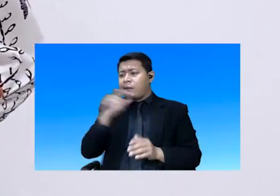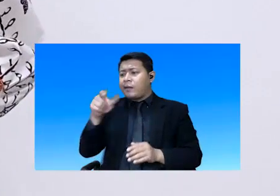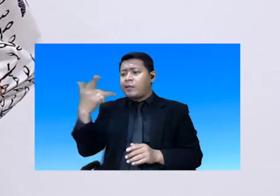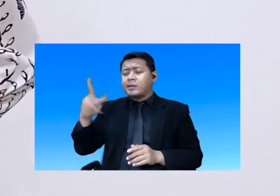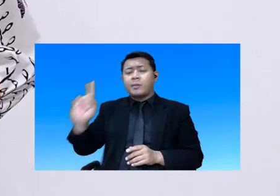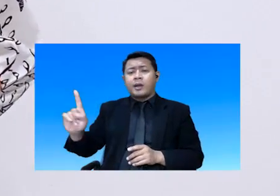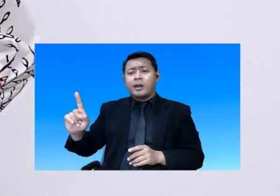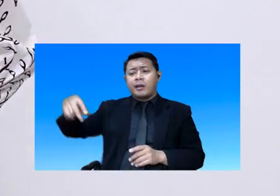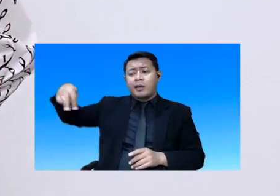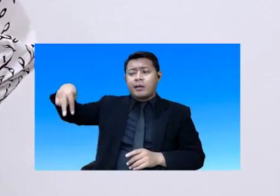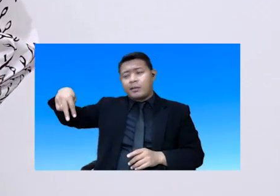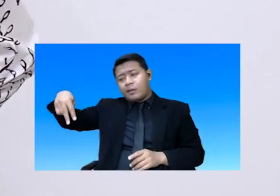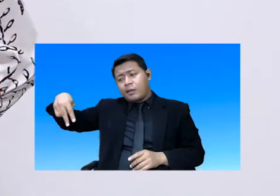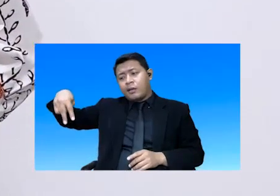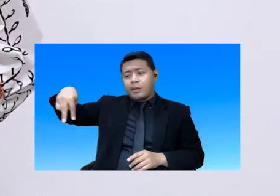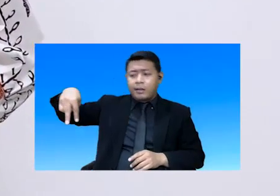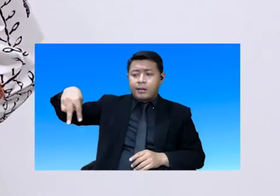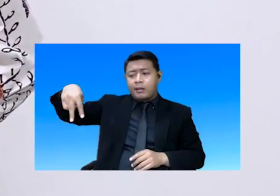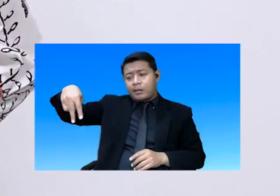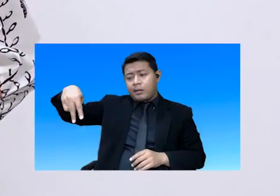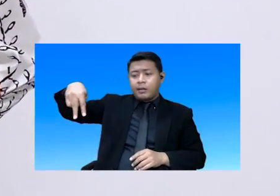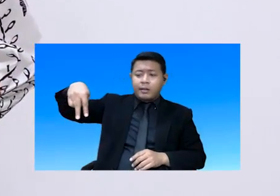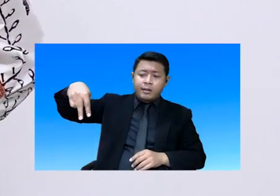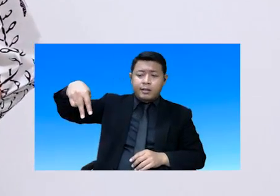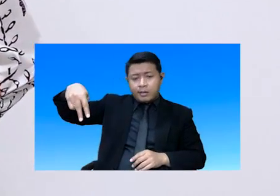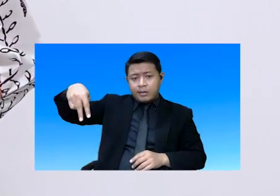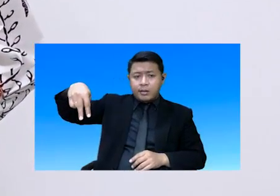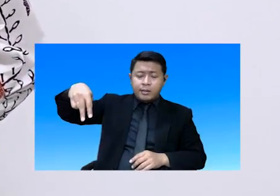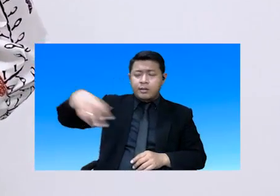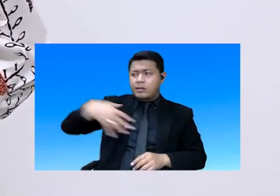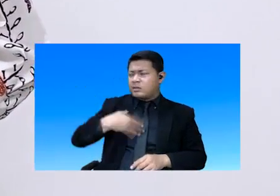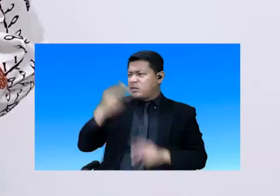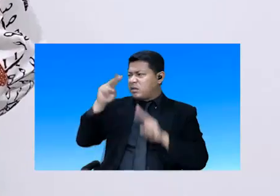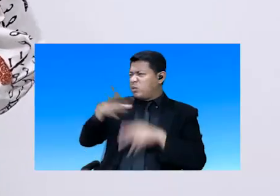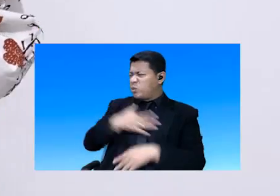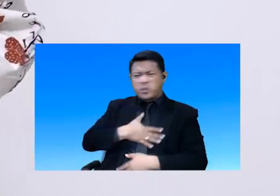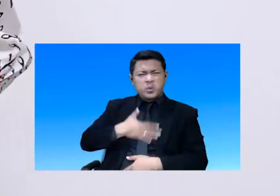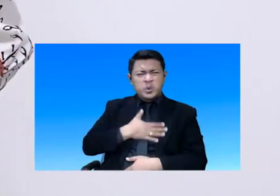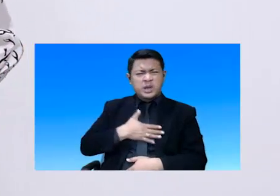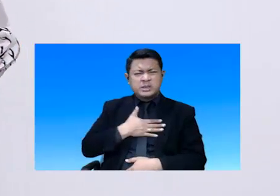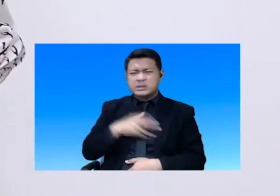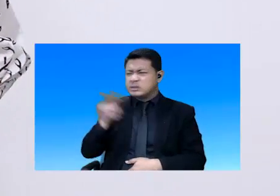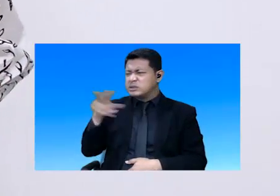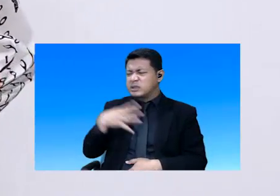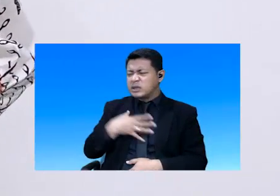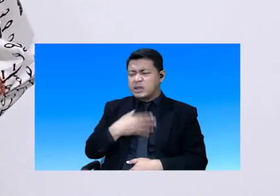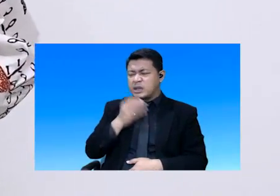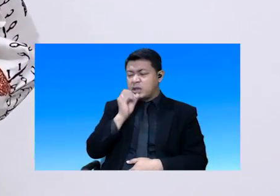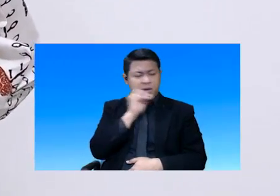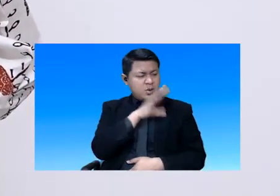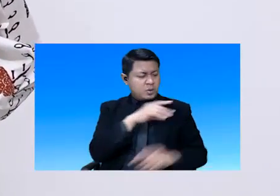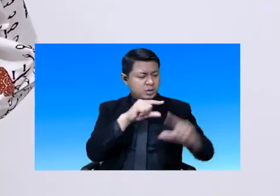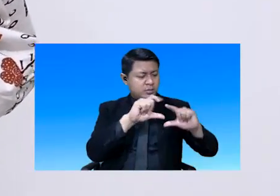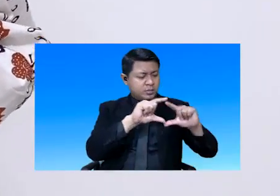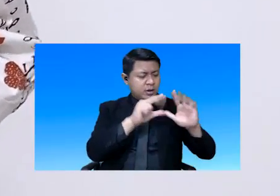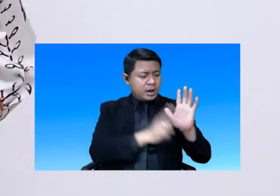berjalan pelan sekali. Waktu itu saya merasa kasihan dan saya bilang kepada Alan, Sarwenda,